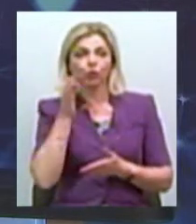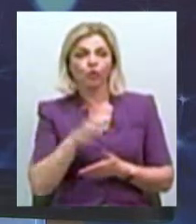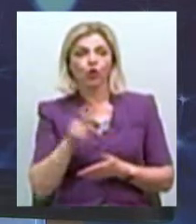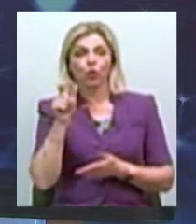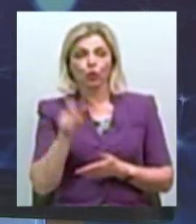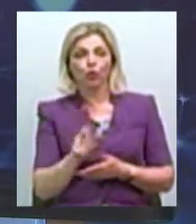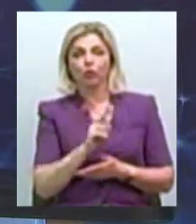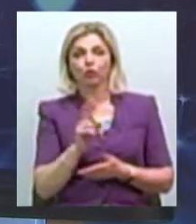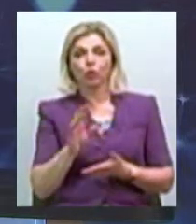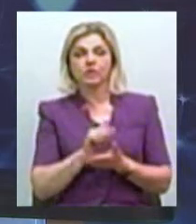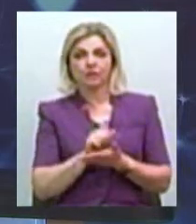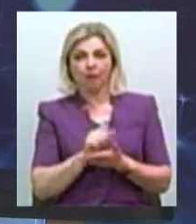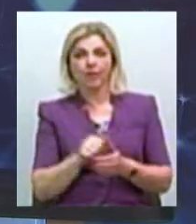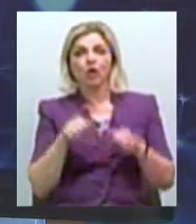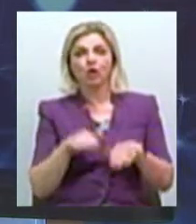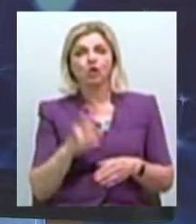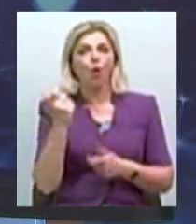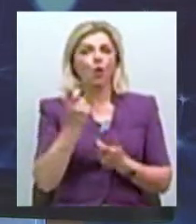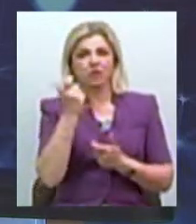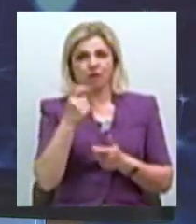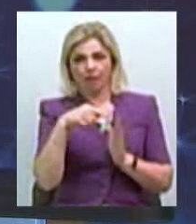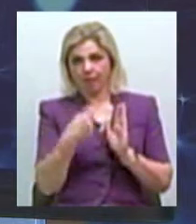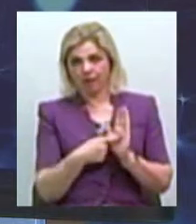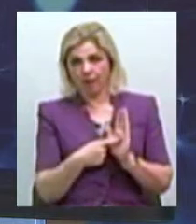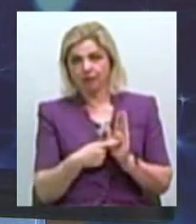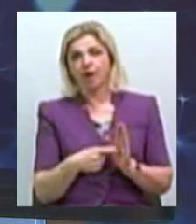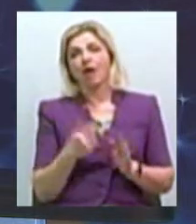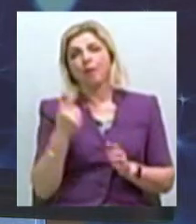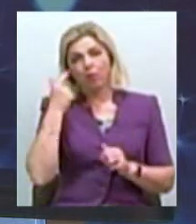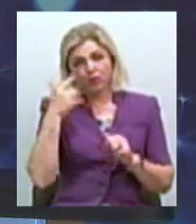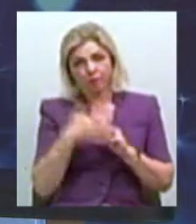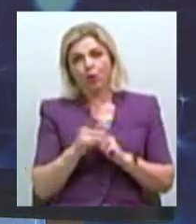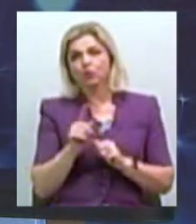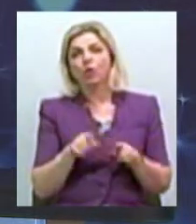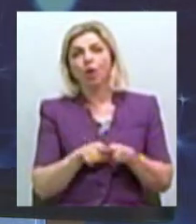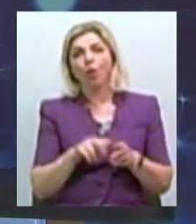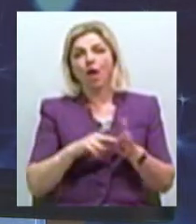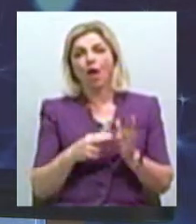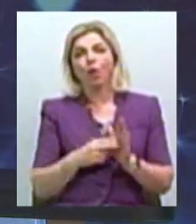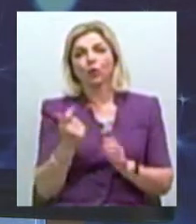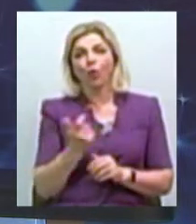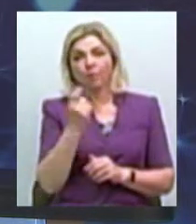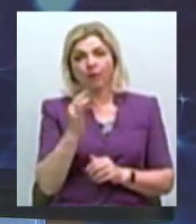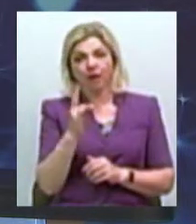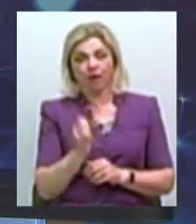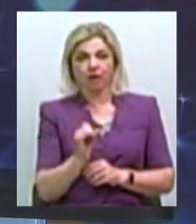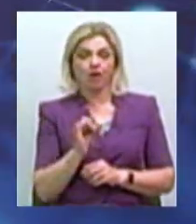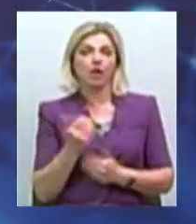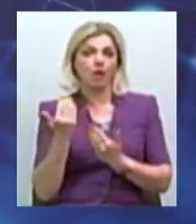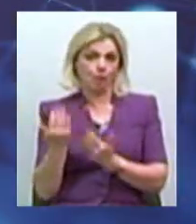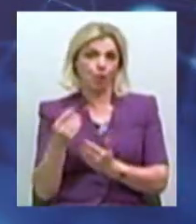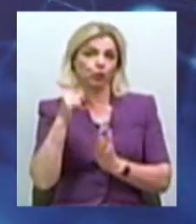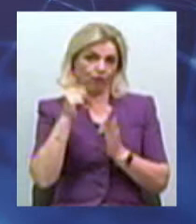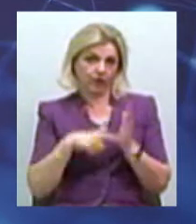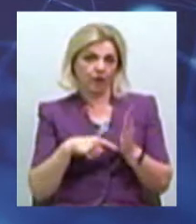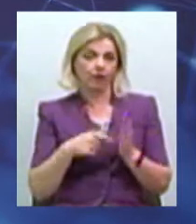яка вирішувала господарчі питання, які все ж таки розуміється, що таке економіка, і вони йому довіряють.